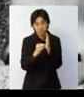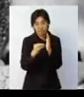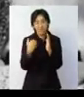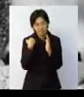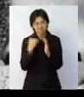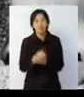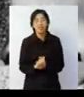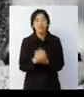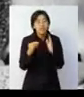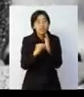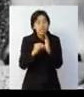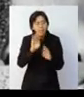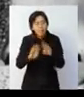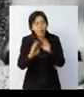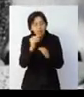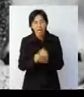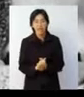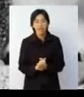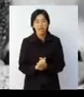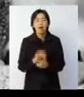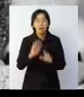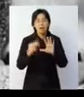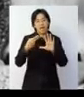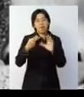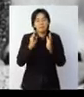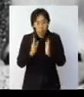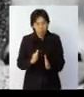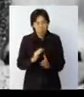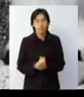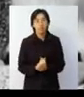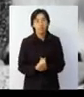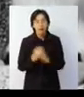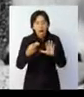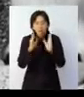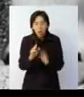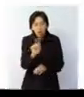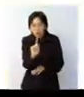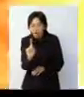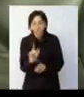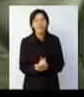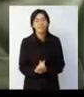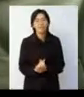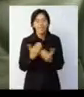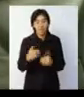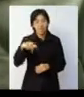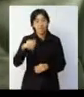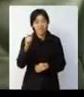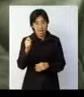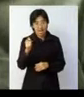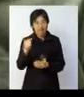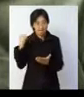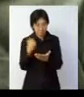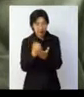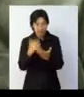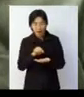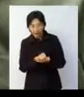พี่นะคะเฉพาะในกทมเนี่ยประมาณเกือบ 50,000 คนแล้วพวกเขาอยู่ที่ไหน ปัจจุบันก็มี PA ที่จด